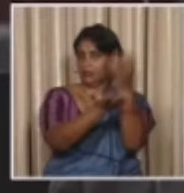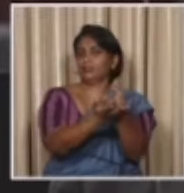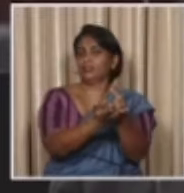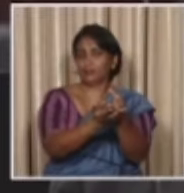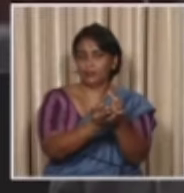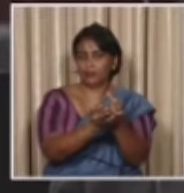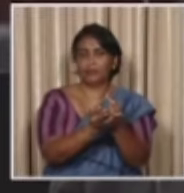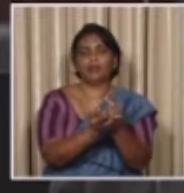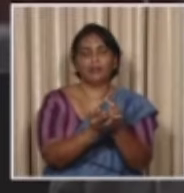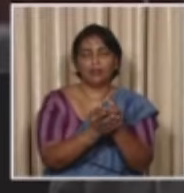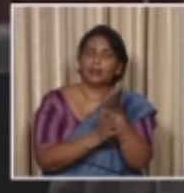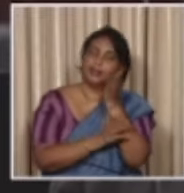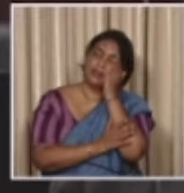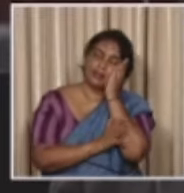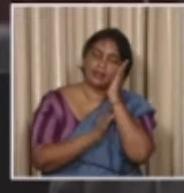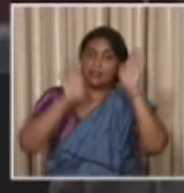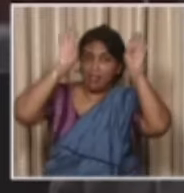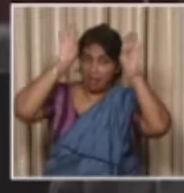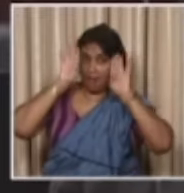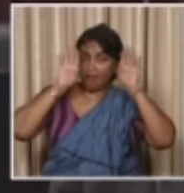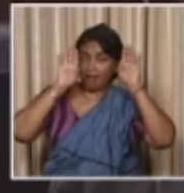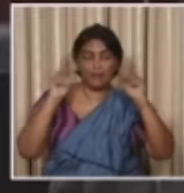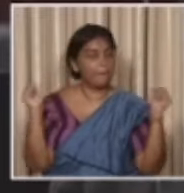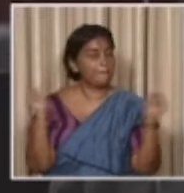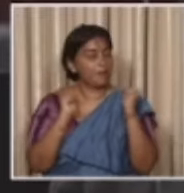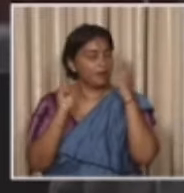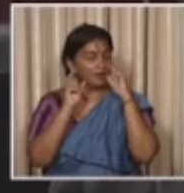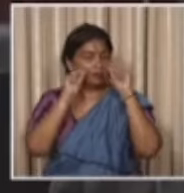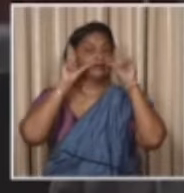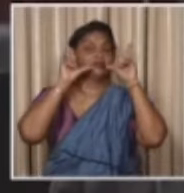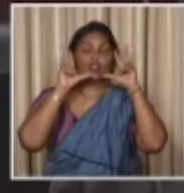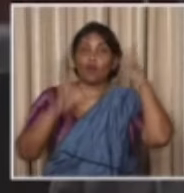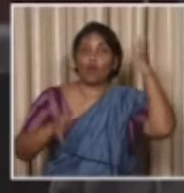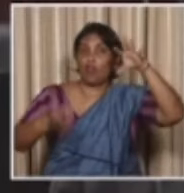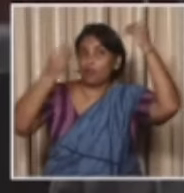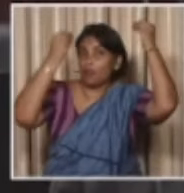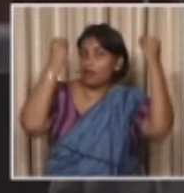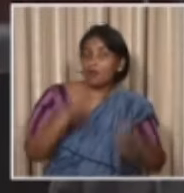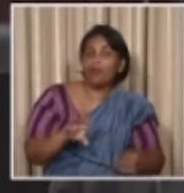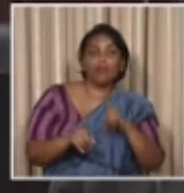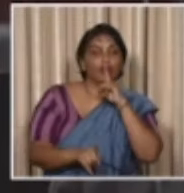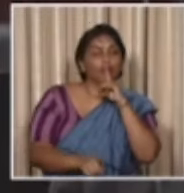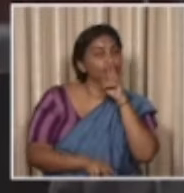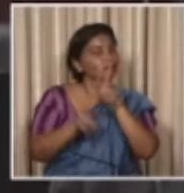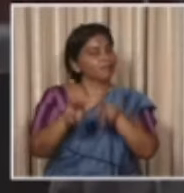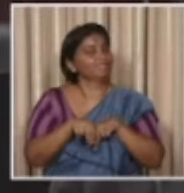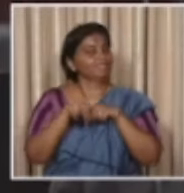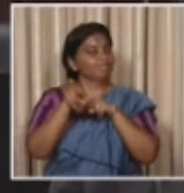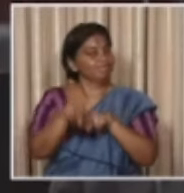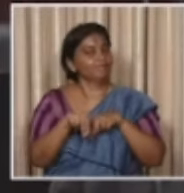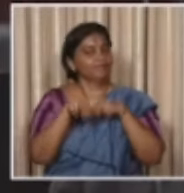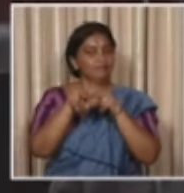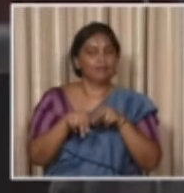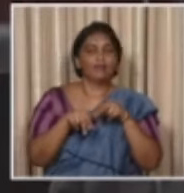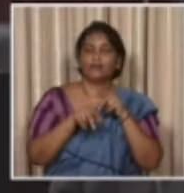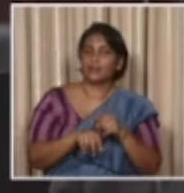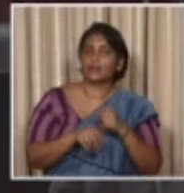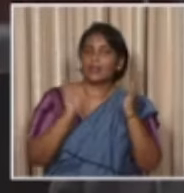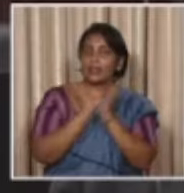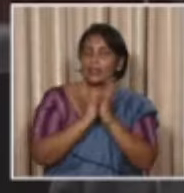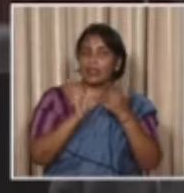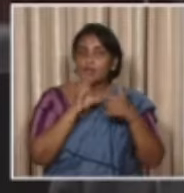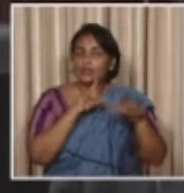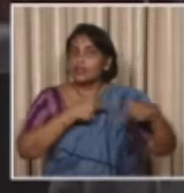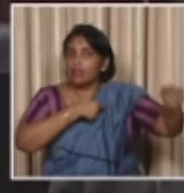වැටෙනකොට නිදාගෙන හිටිය හාවෙක් බය වෙලා හැරිලා ලෝකෙ පෙරලෙනවෝ කියලා දුවන්න පටන් ගත්තලු. කැලේ ඉන්න අනිත්